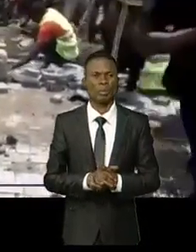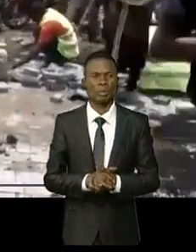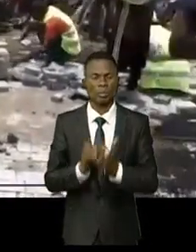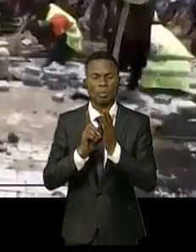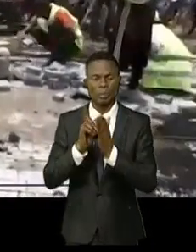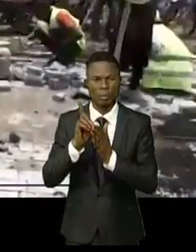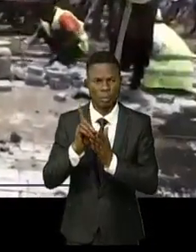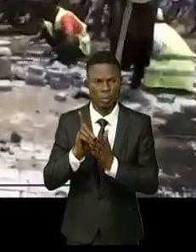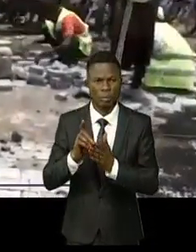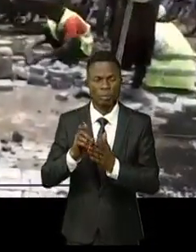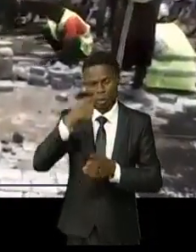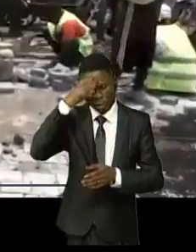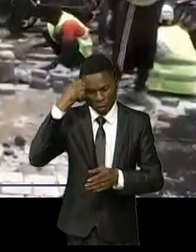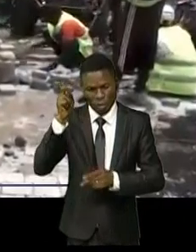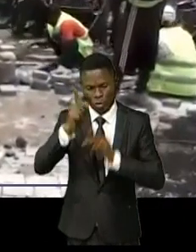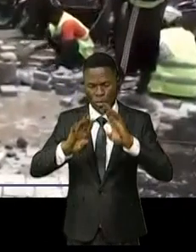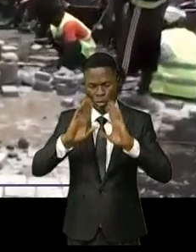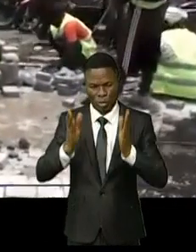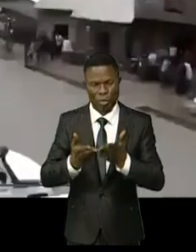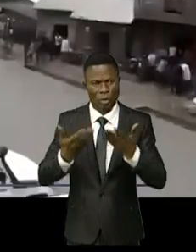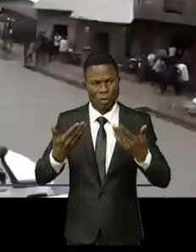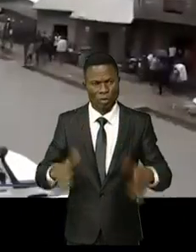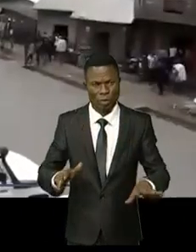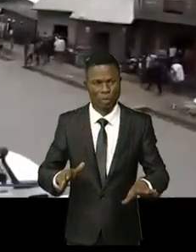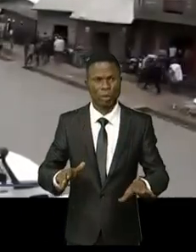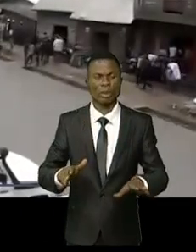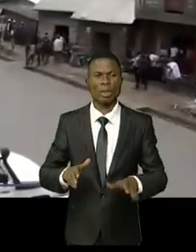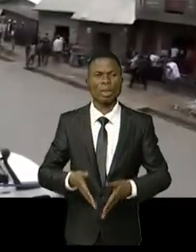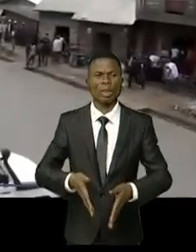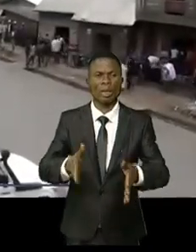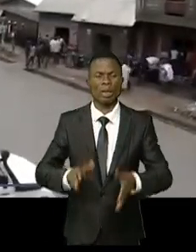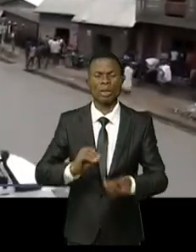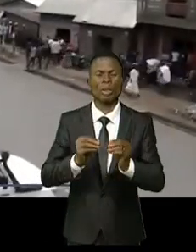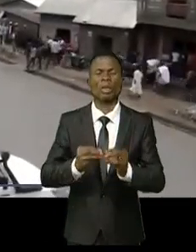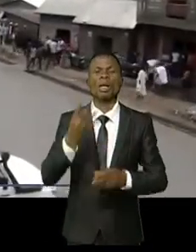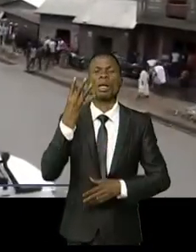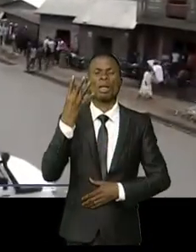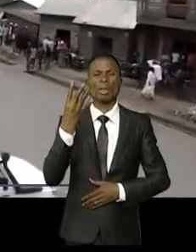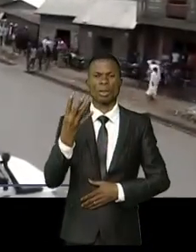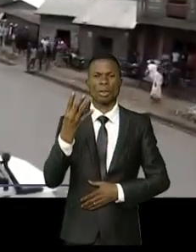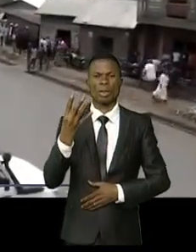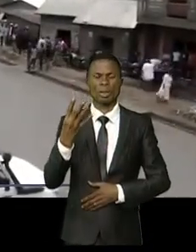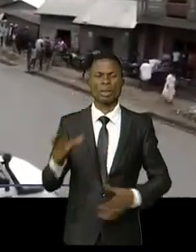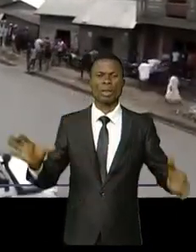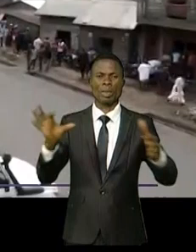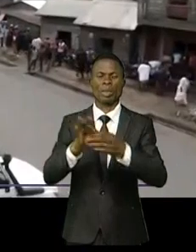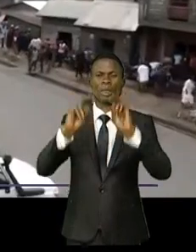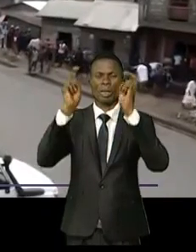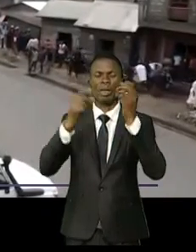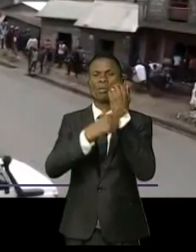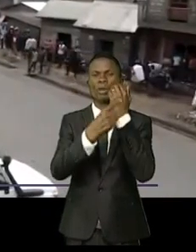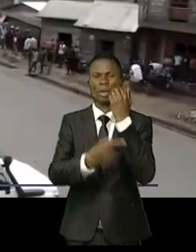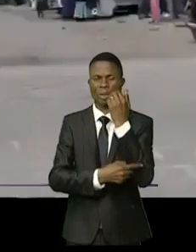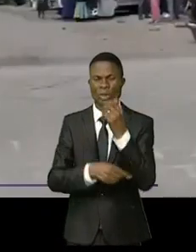développement. Fini la souffrance de la population au niveau de Vision 2020 sur la route nationale numéro 4, reliant la ville de Goma au territoire